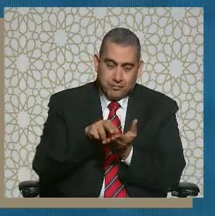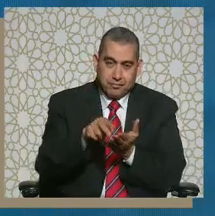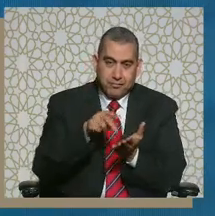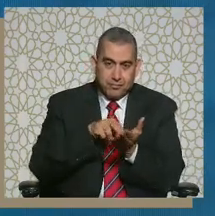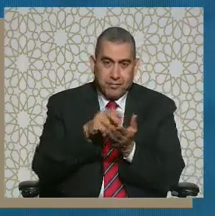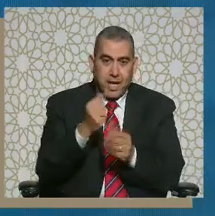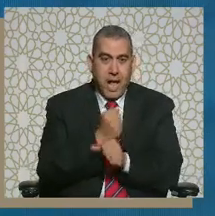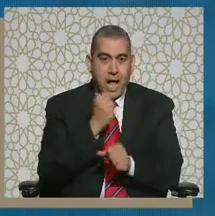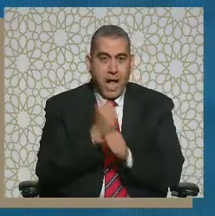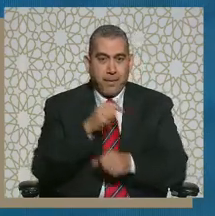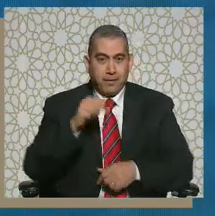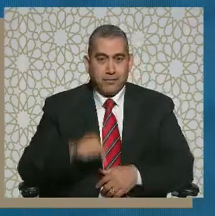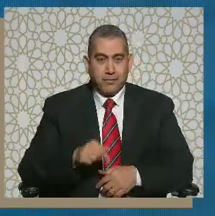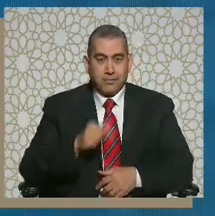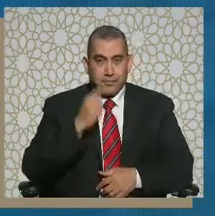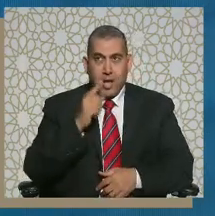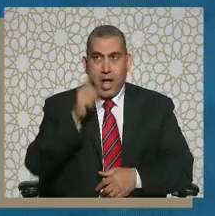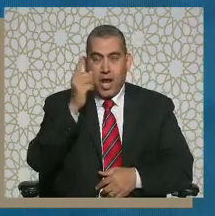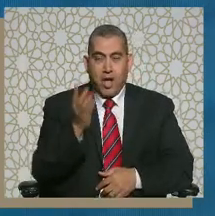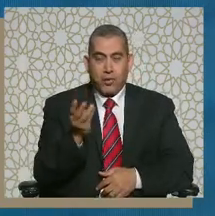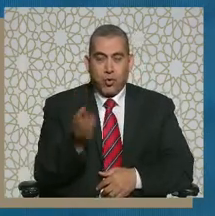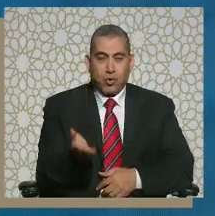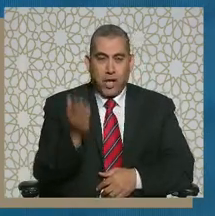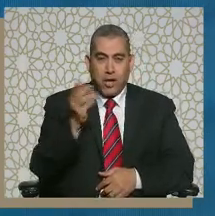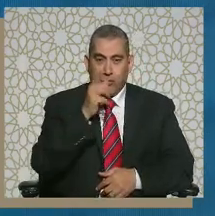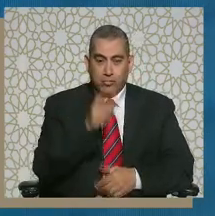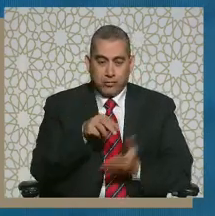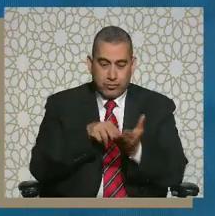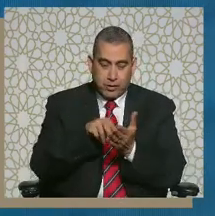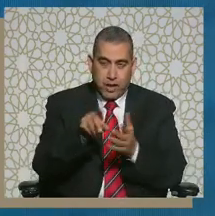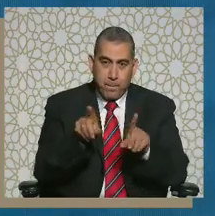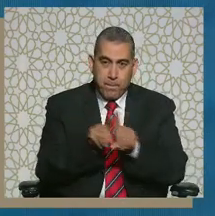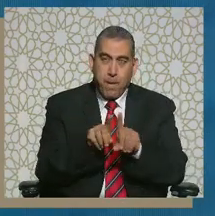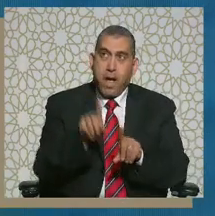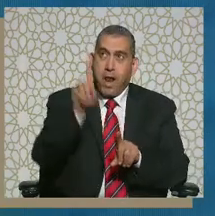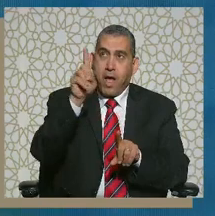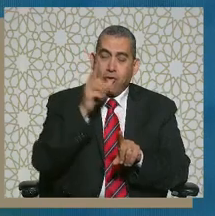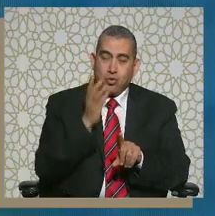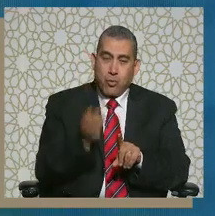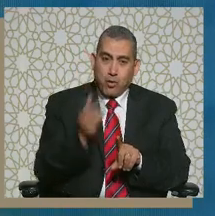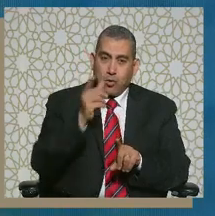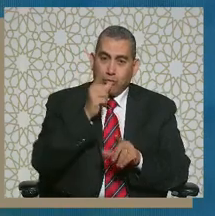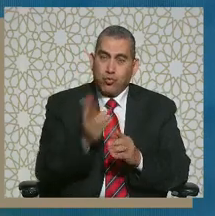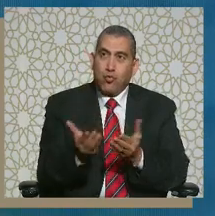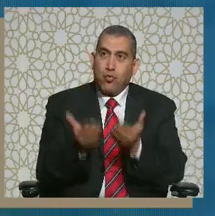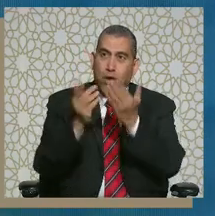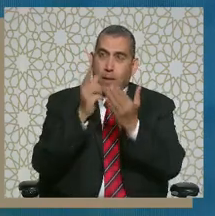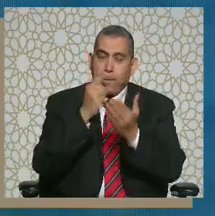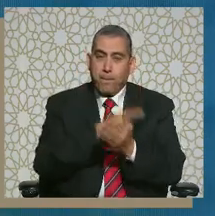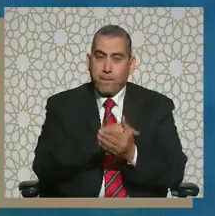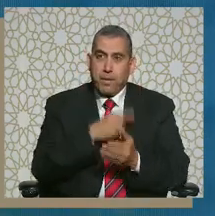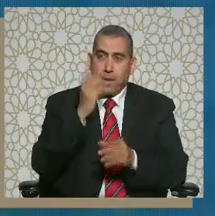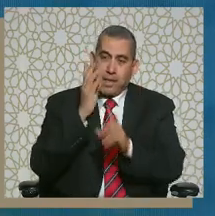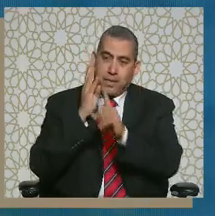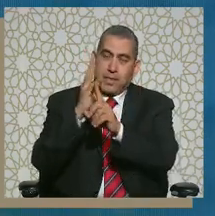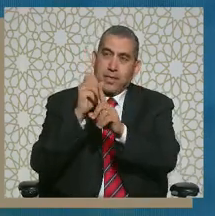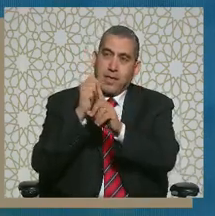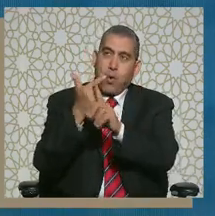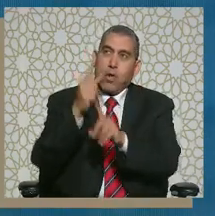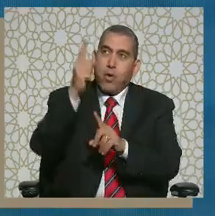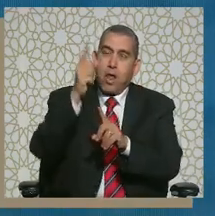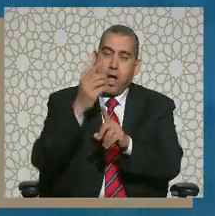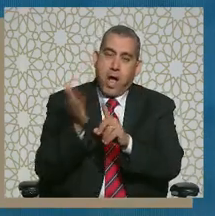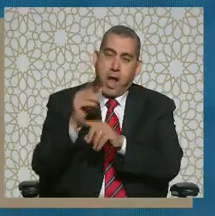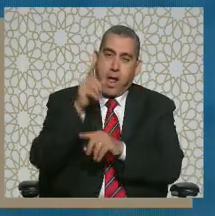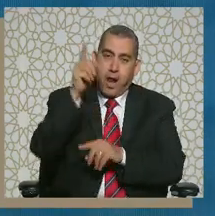العمل بالله سبحانه وتعالى فنسير مع الله سبحانه وتعالى واحنا بنقول له بسم الله توكلت على الله توكلت